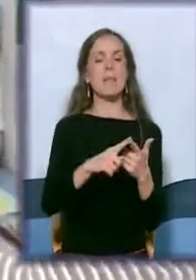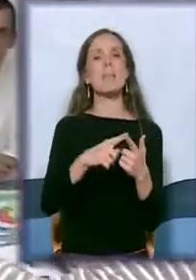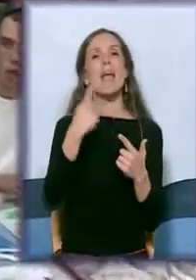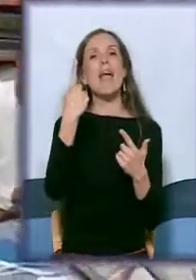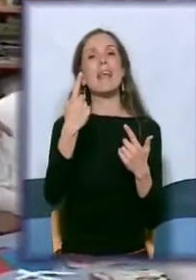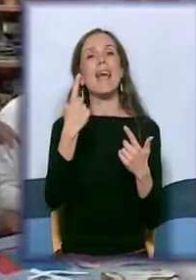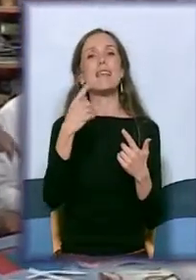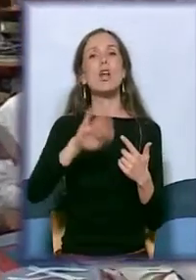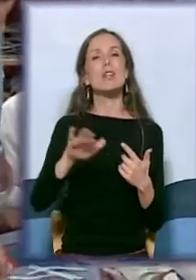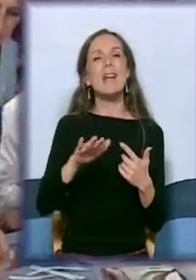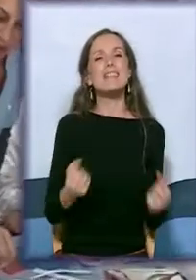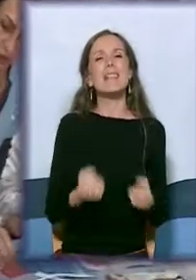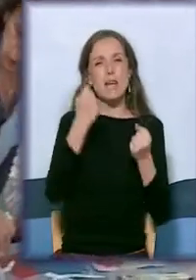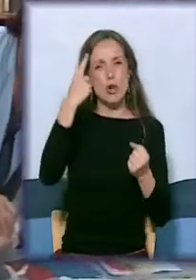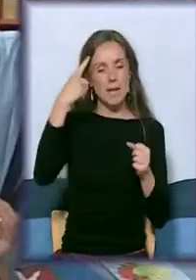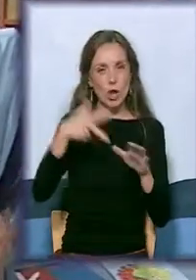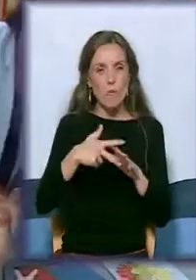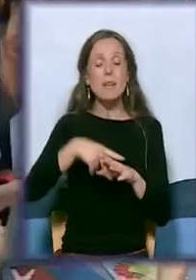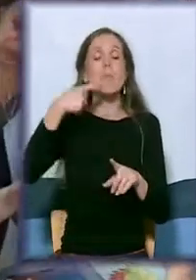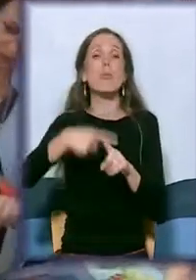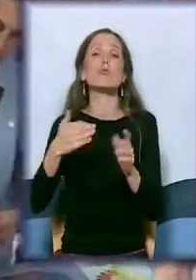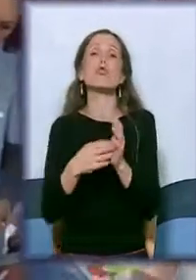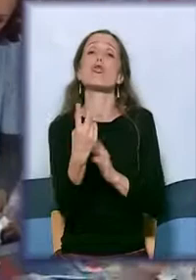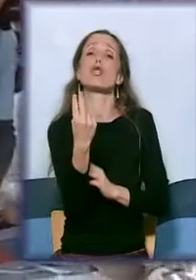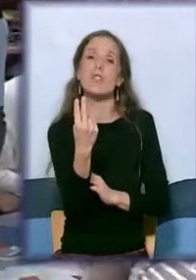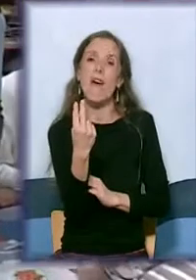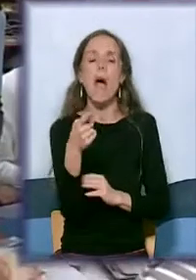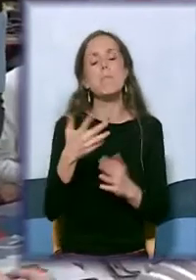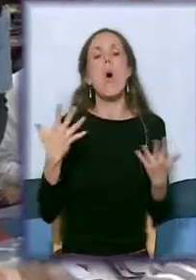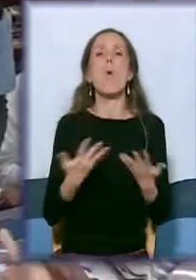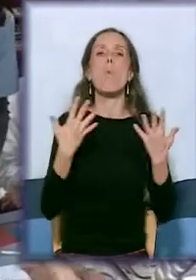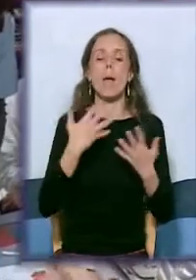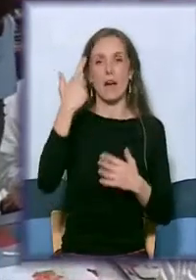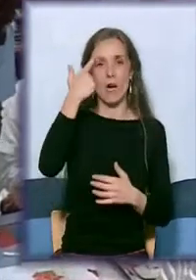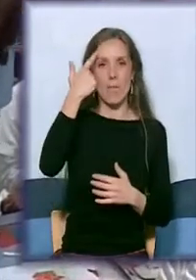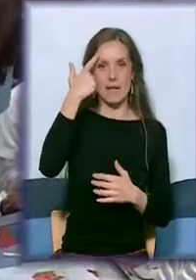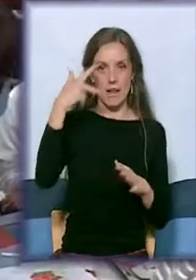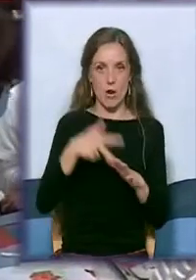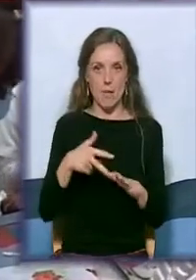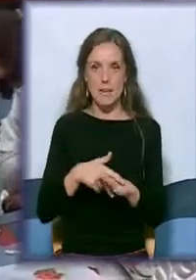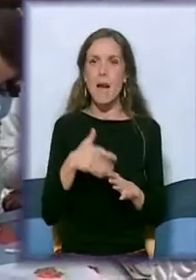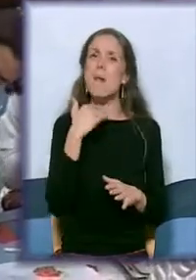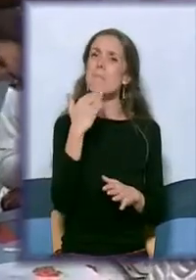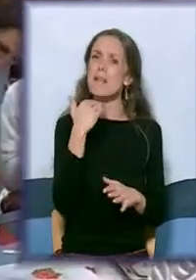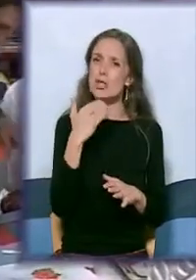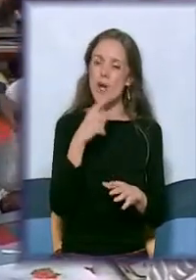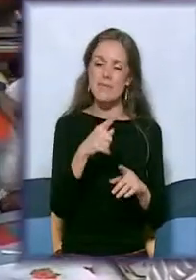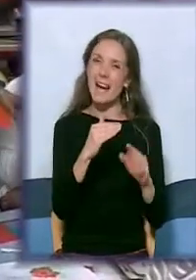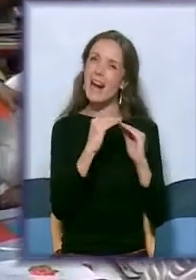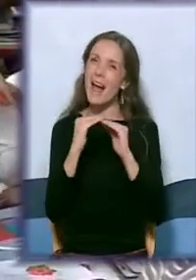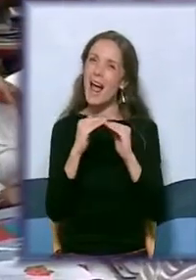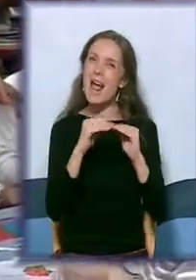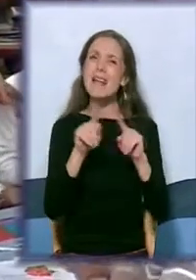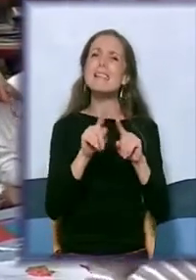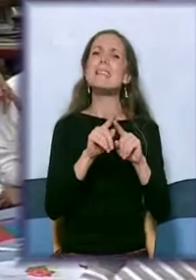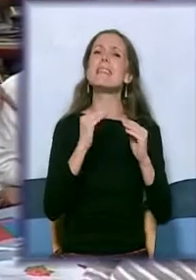teže mentalno ometen i 2 korisnika koja su umereno mentalno ometeni. Bez obzira na istu kategoriju ometenosti, na istu